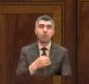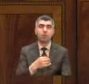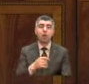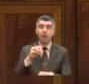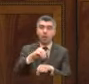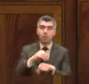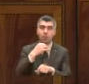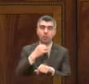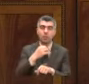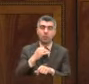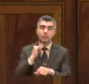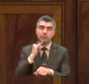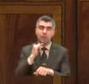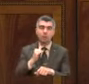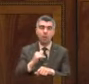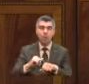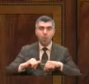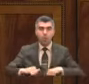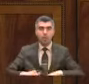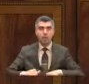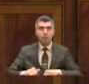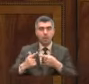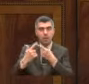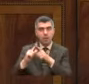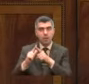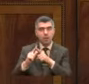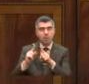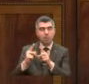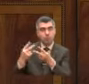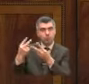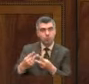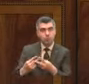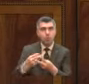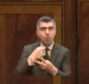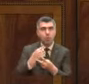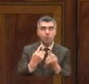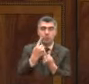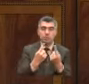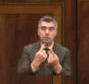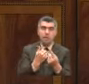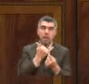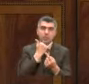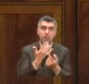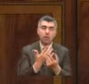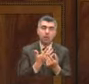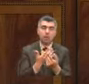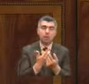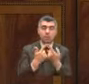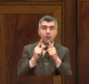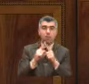مره اخرى الدور ديالنا حنايا وخلق قطاعات اخرى. اننا ملي كتجي عندنا الشكايه، جات عندنا واحد الشكايه الان الناس كيبنيو في الساحل في